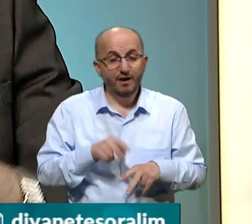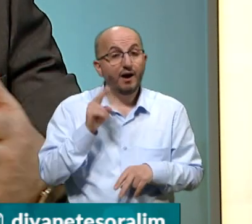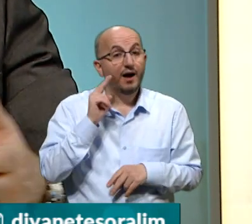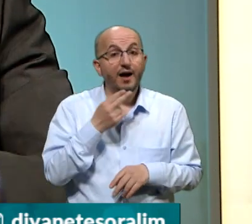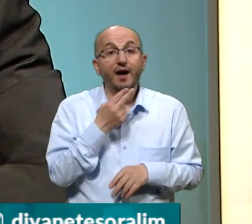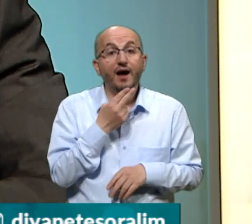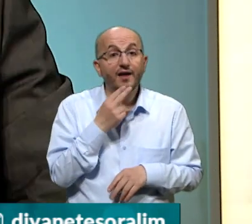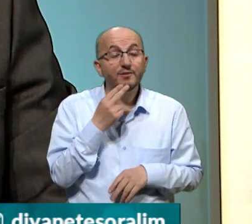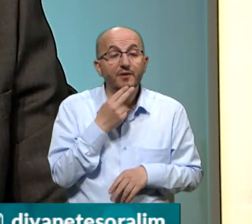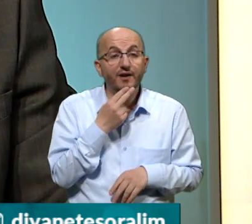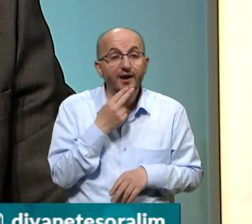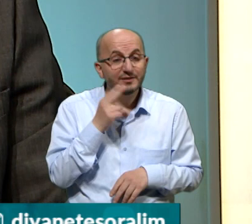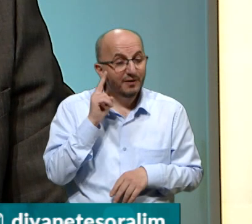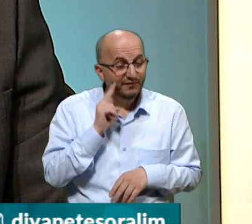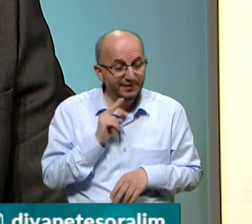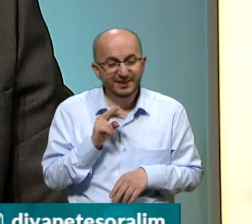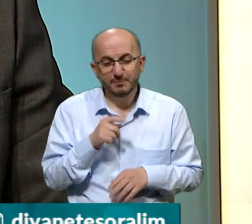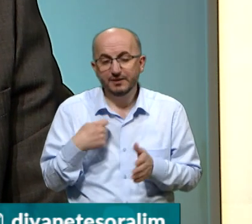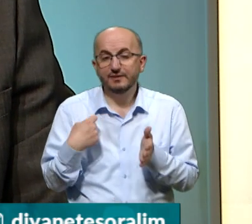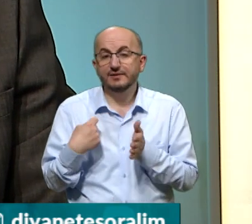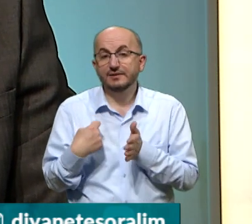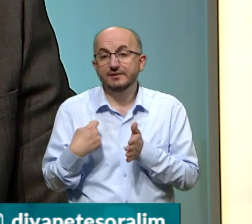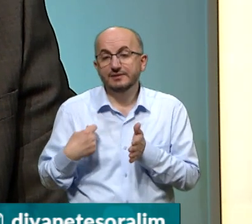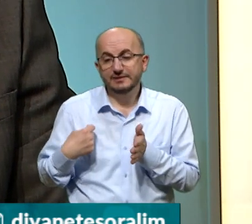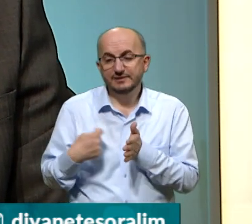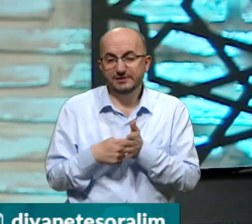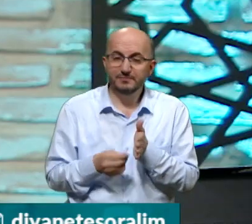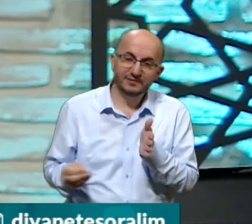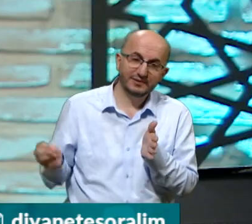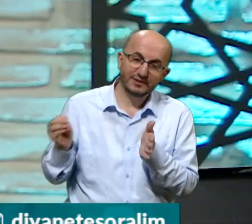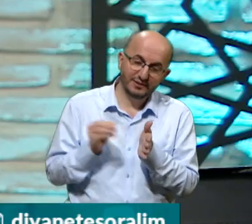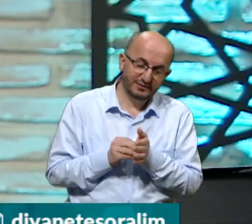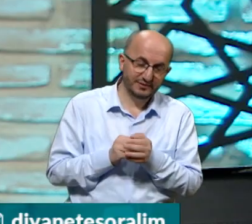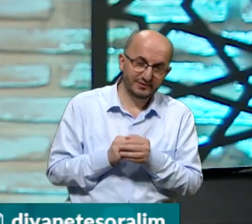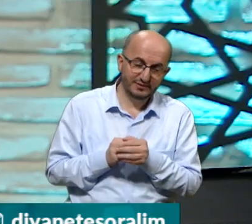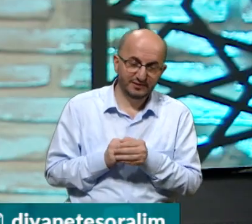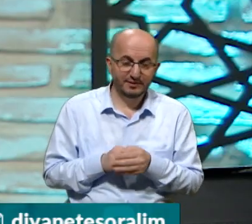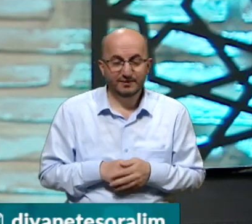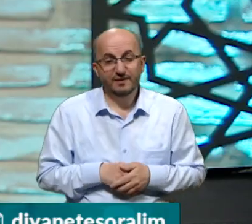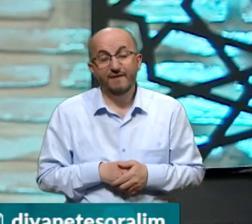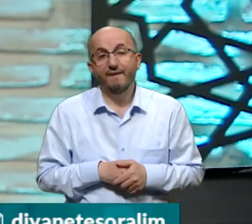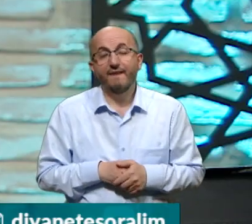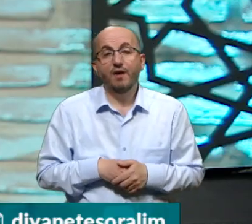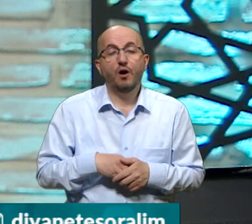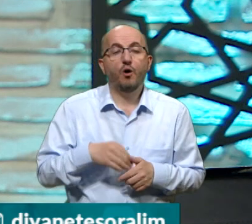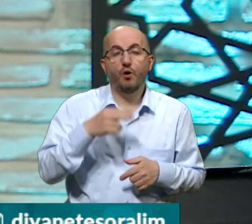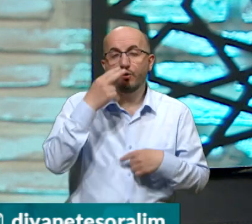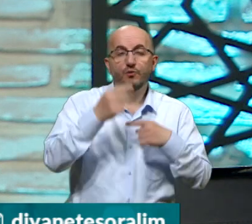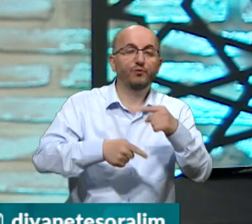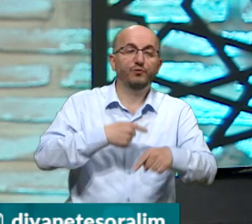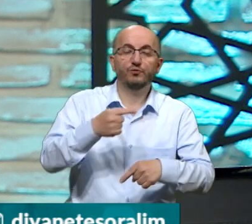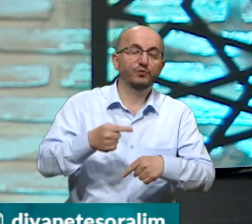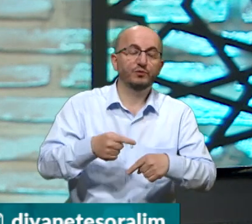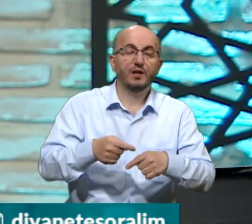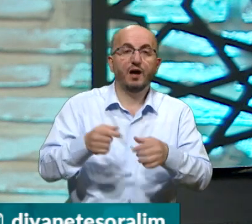taksın beyefendi Ama artık hocam yani günümüz şartlarında bu peşinde bir şey takılması Hayır resmini araştır bu görünüyor Hayat